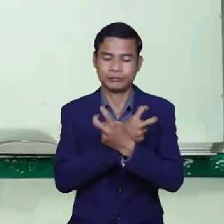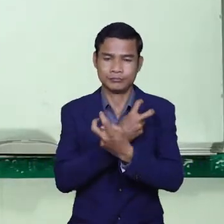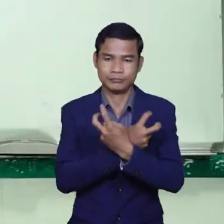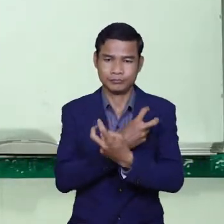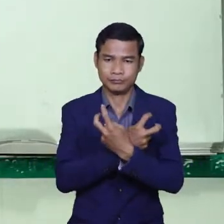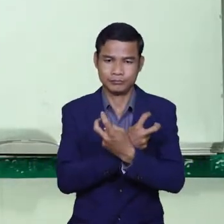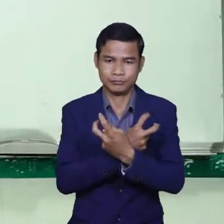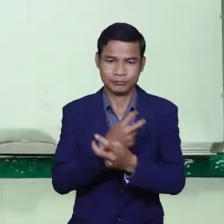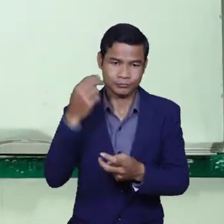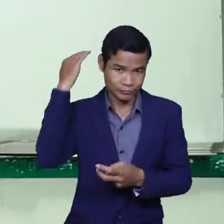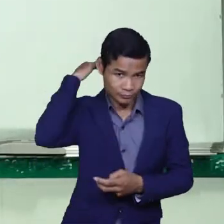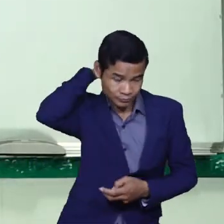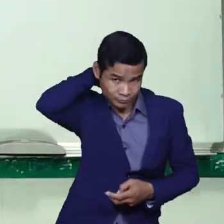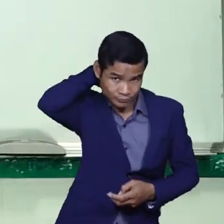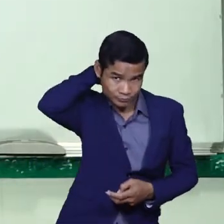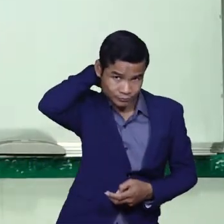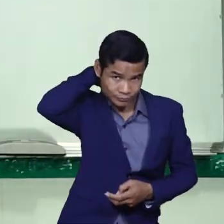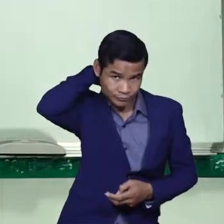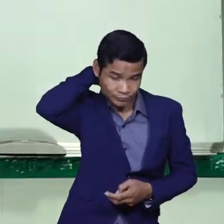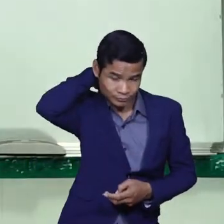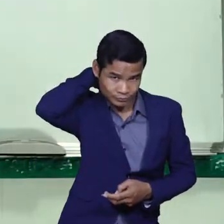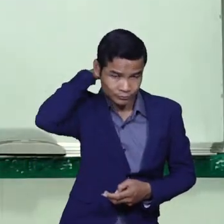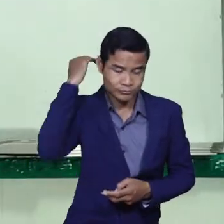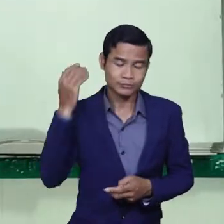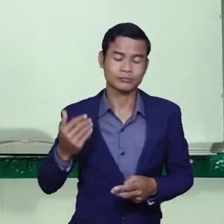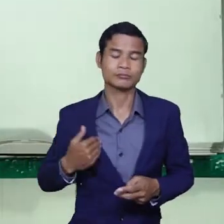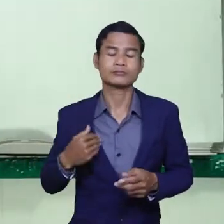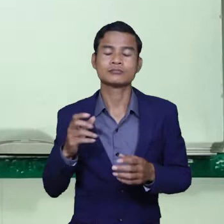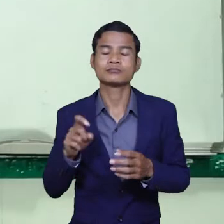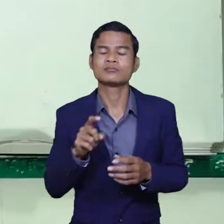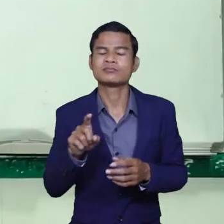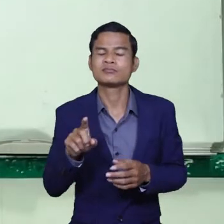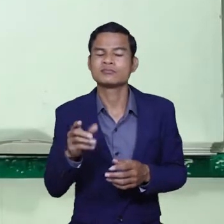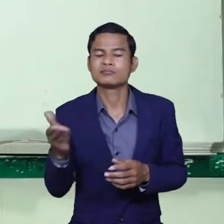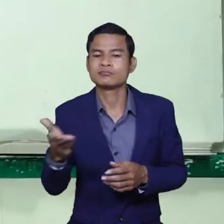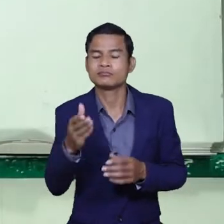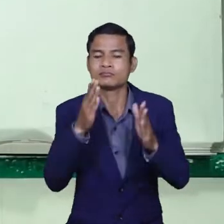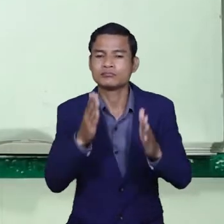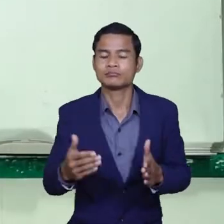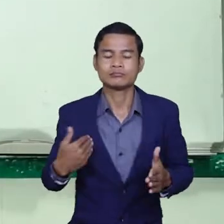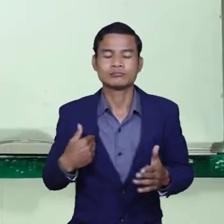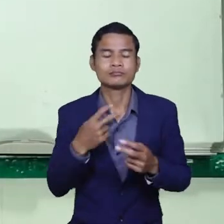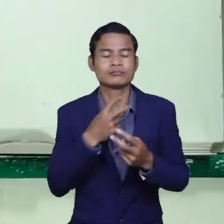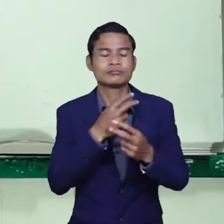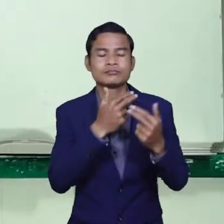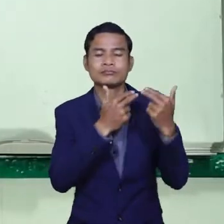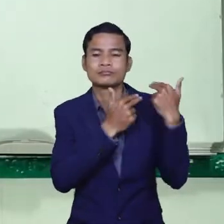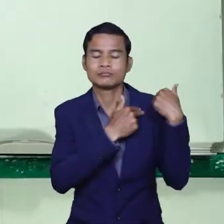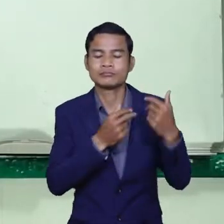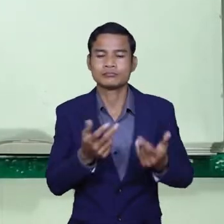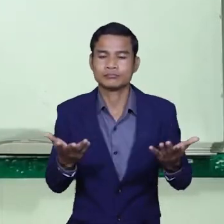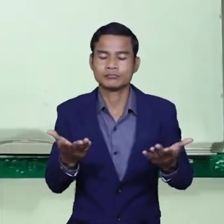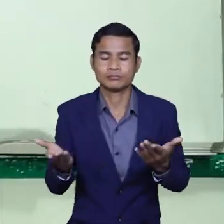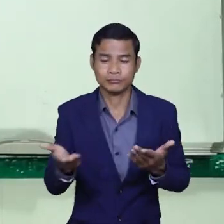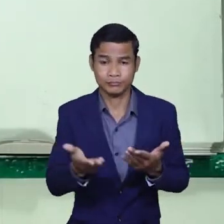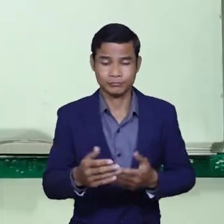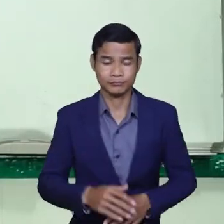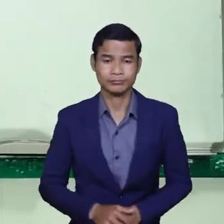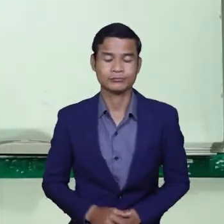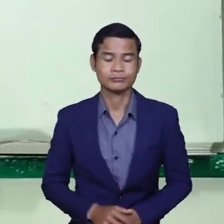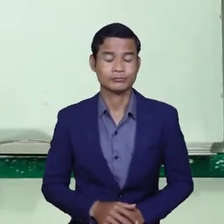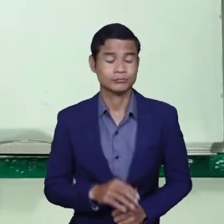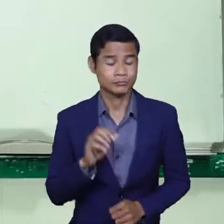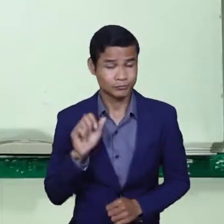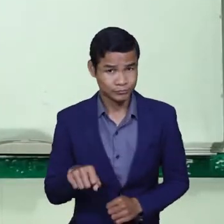ឆ្អឹងខ្នងនេះណាកូនណាគឺផ្នែកខាងក្រោយនេះចាអញ្ចឹងតើឆ្អឹងខ្នងរបស់មនុស្សយើងមានតួនាទីចាដូចម្តេចដែរកូន